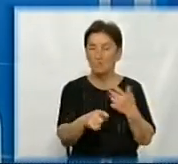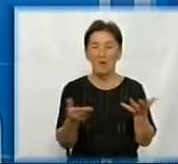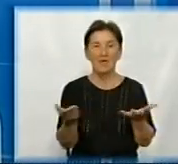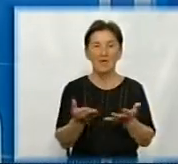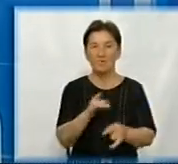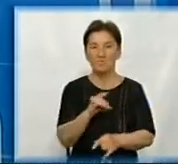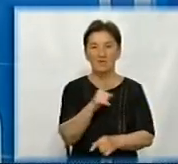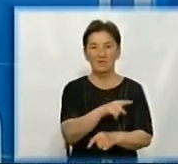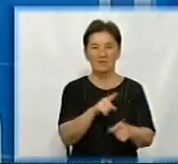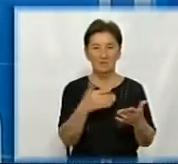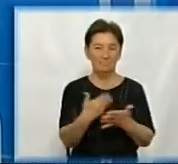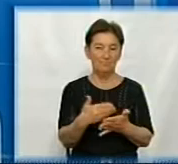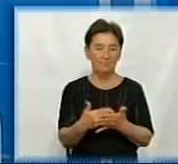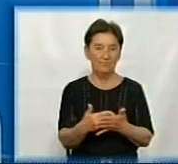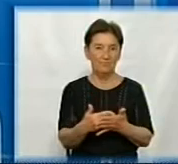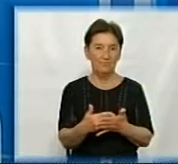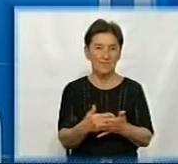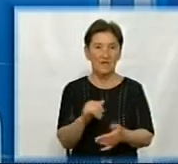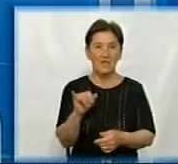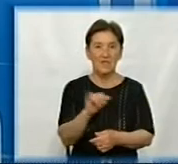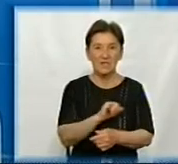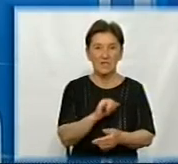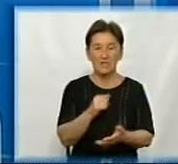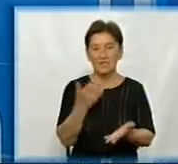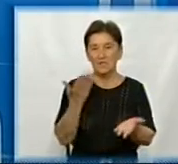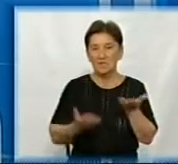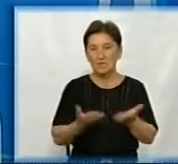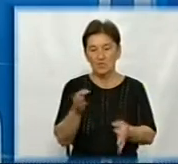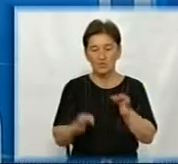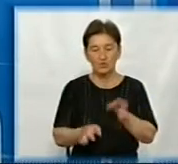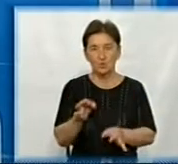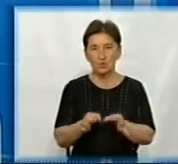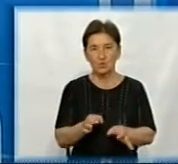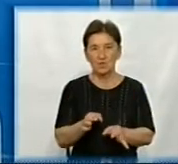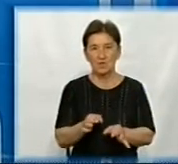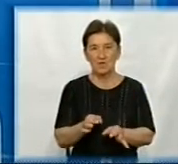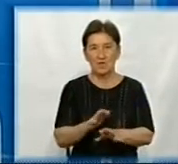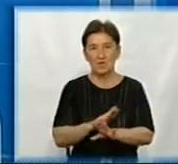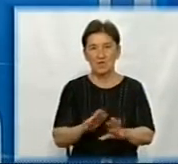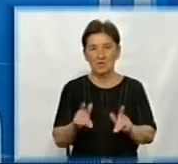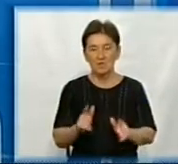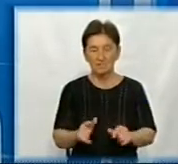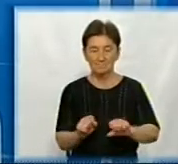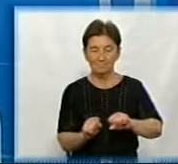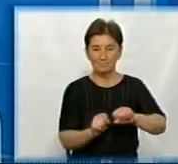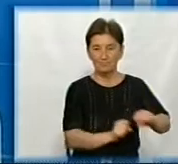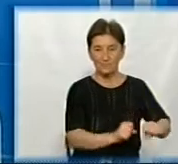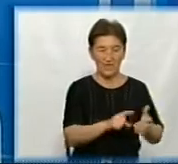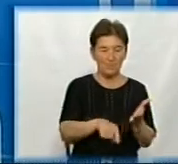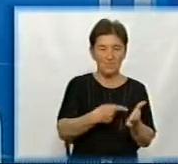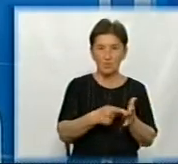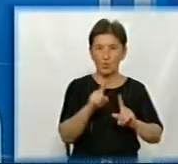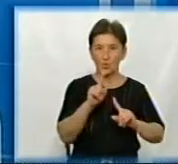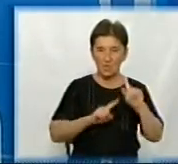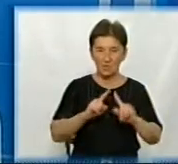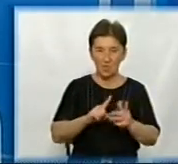вчинив, продало, наприклад. І якби, наприклад, суд просто не пішов, не став би на сторону міської ради, і, відповідно, ну,